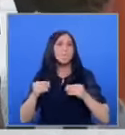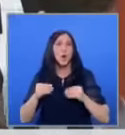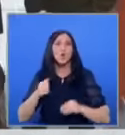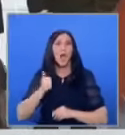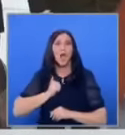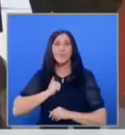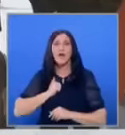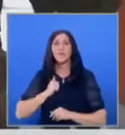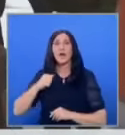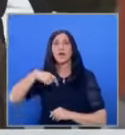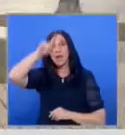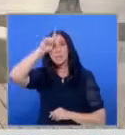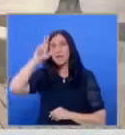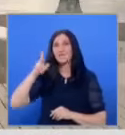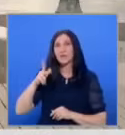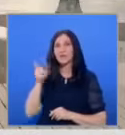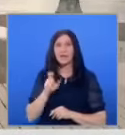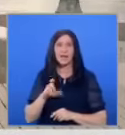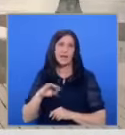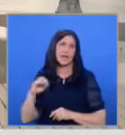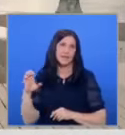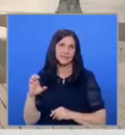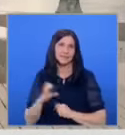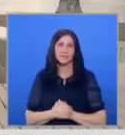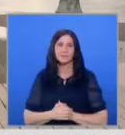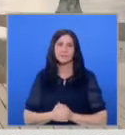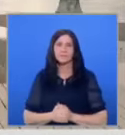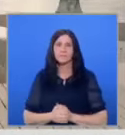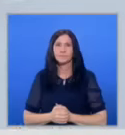Канада, Германия, Франция, Италия и Европейския съюз.